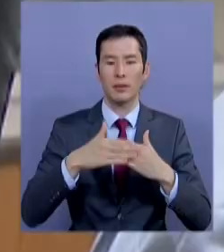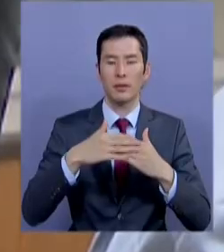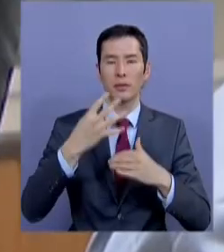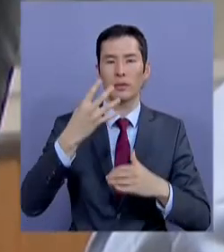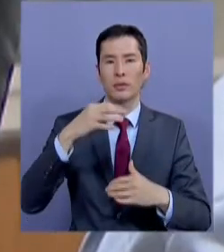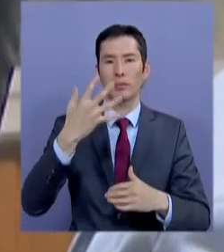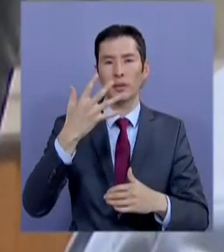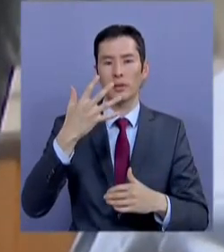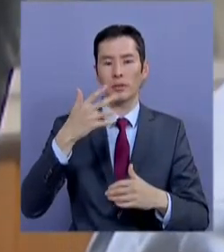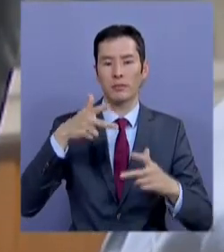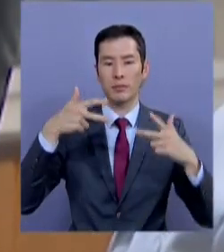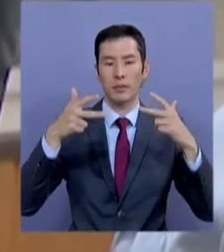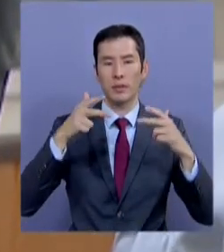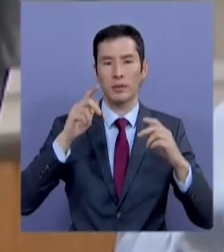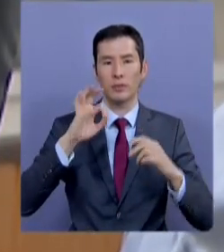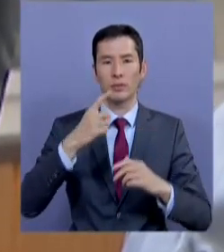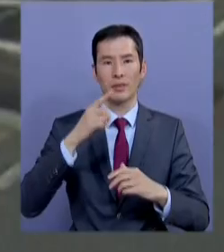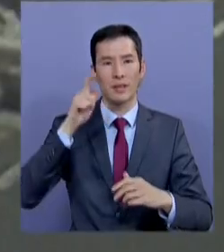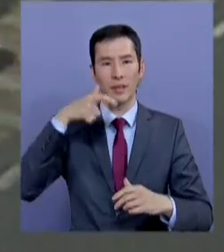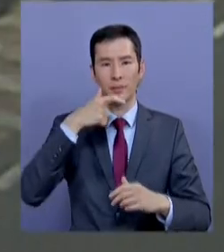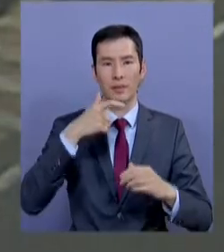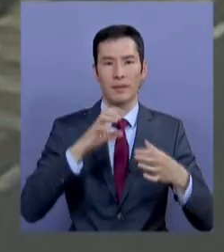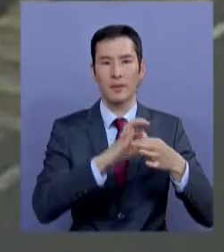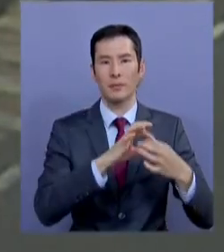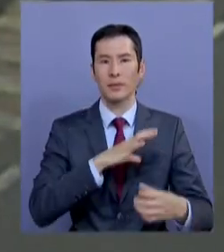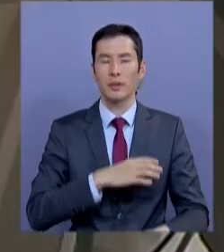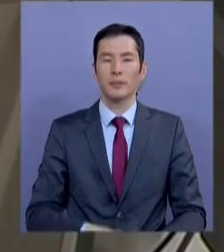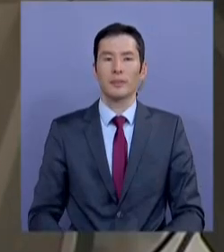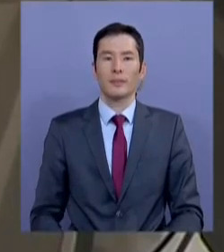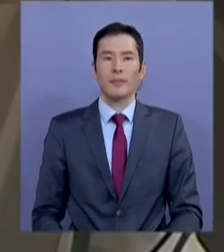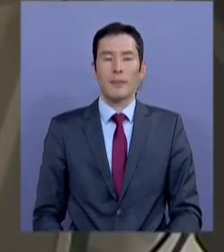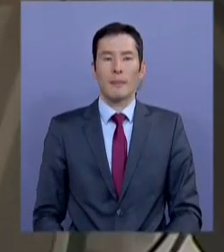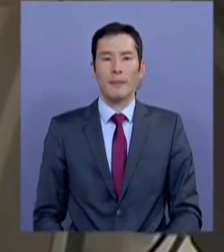45 мыңы осы жедел орталыққа қосылған. Әмірболат Құсайын, Әсет Құндақбаев, Алматы телеарнасы.